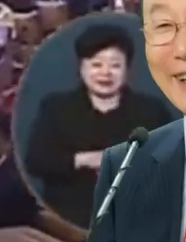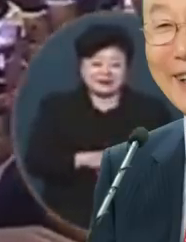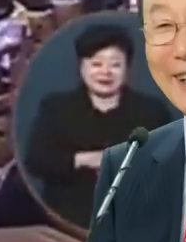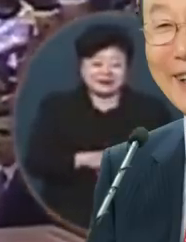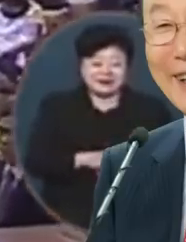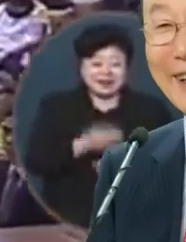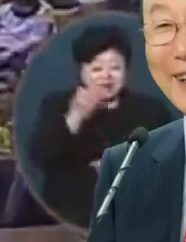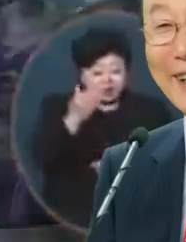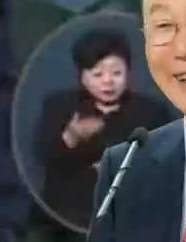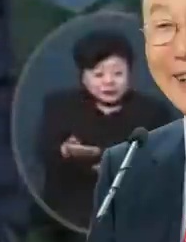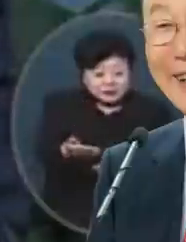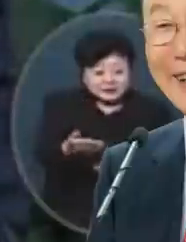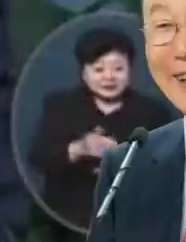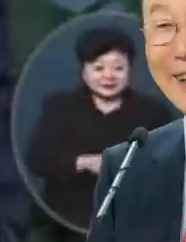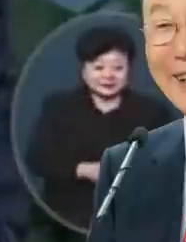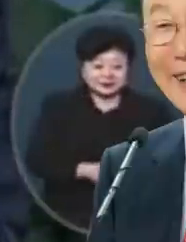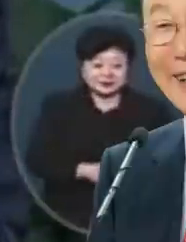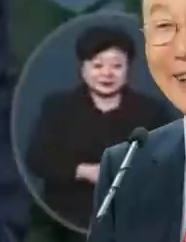여러분은